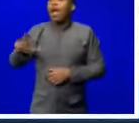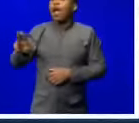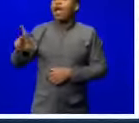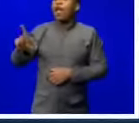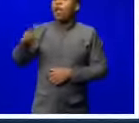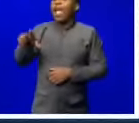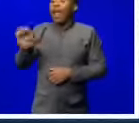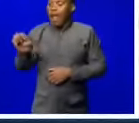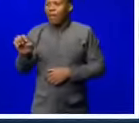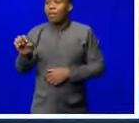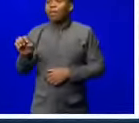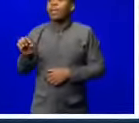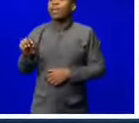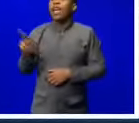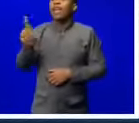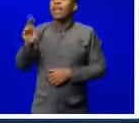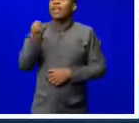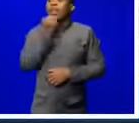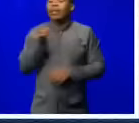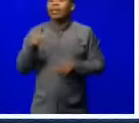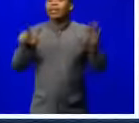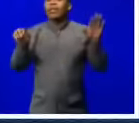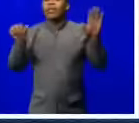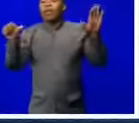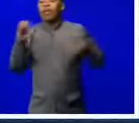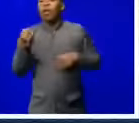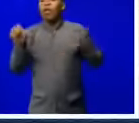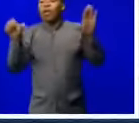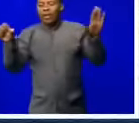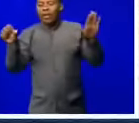lophethe sifunda sakamanzini nombolweni lethi